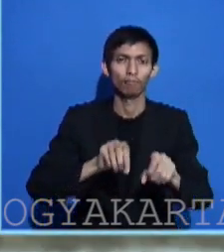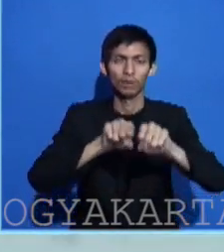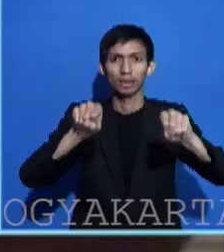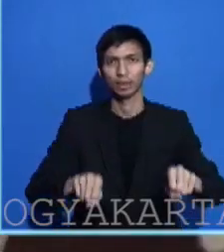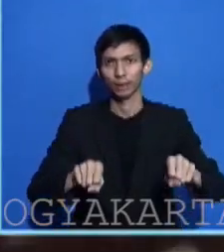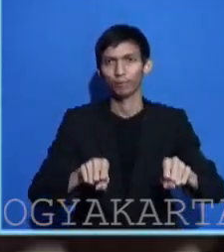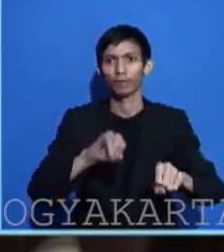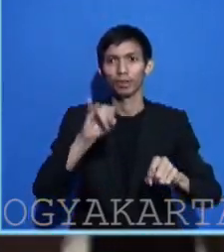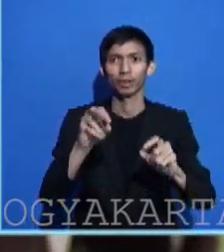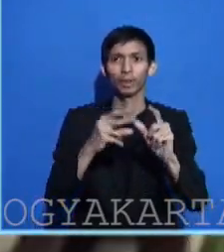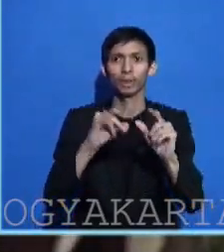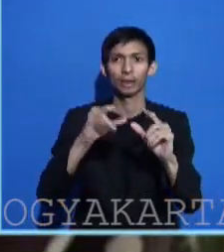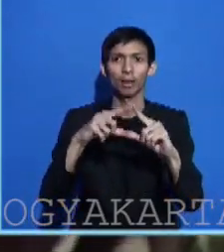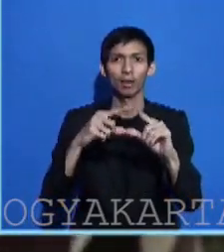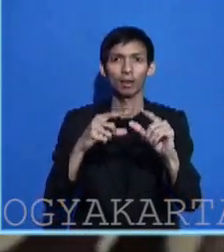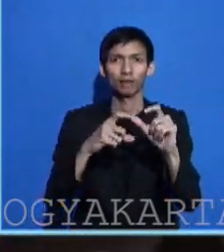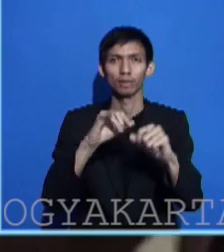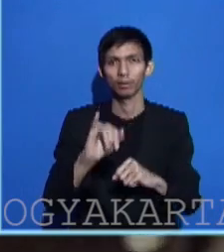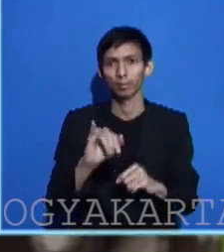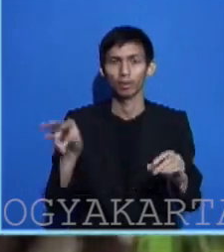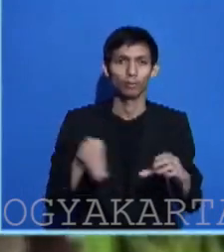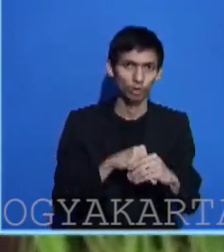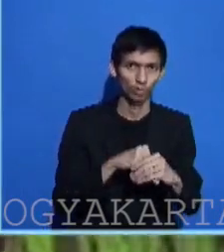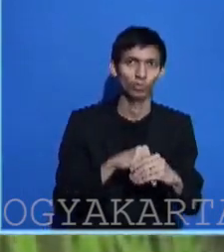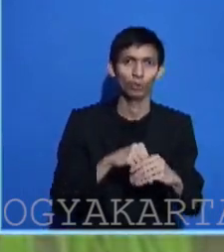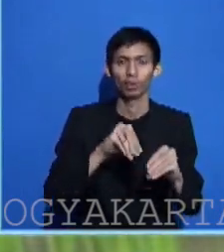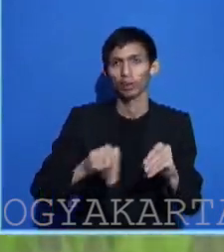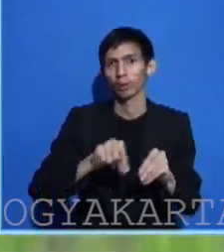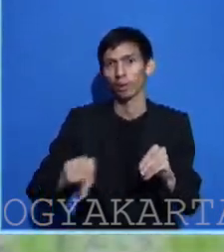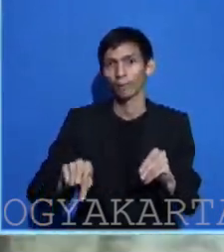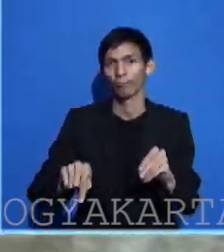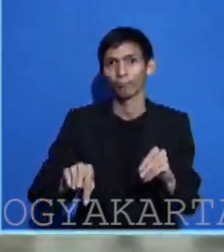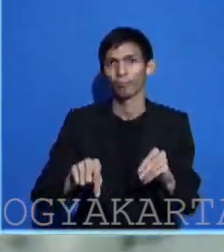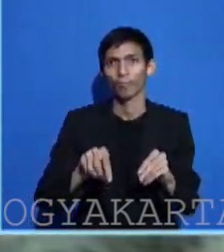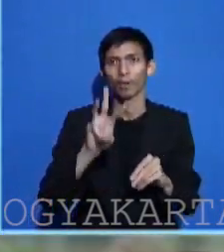pun menawi bade melebet ing mangsa tanem kaping 3